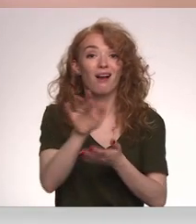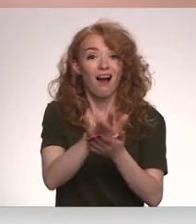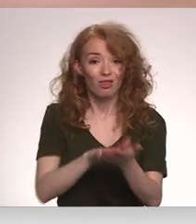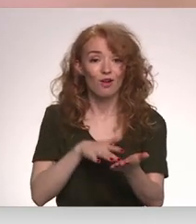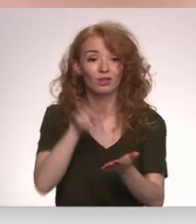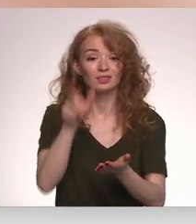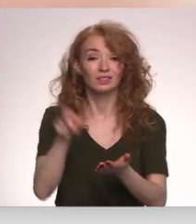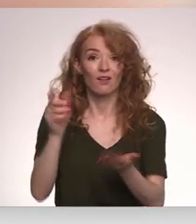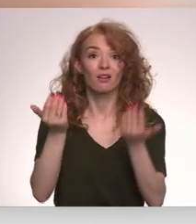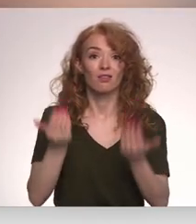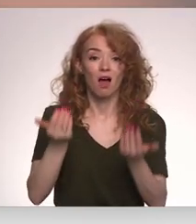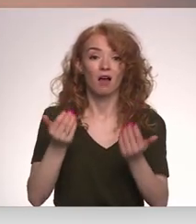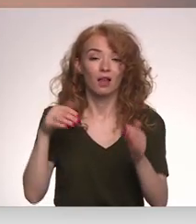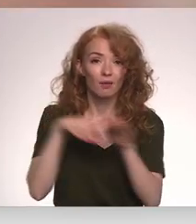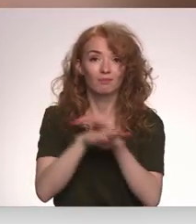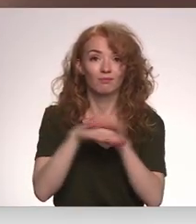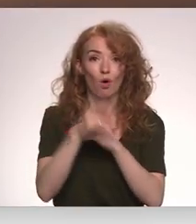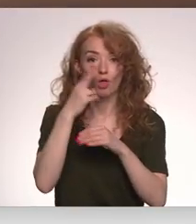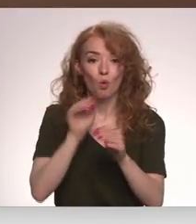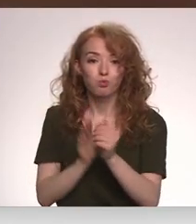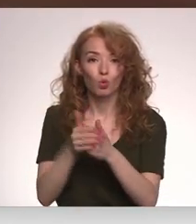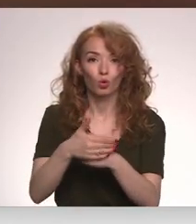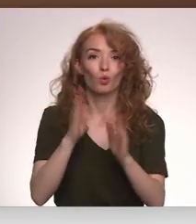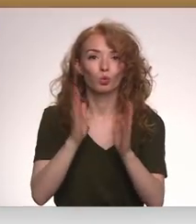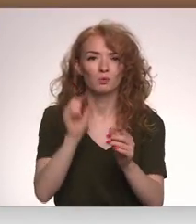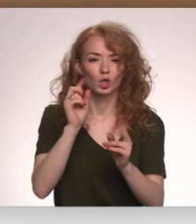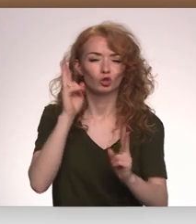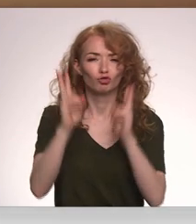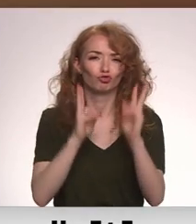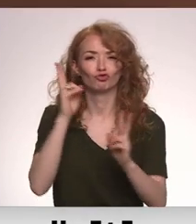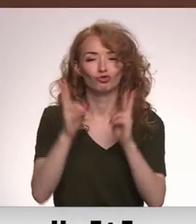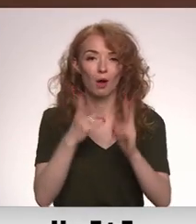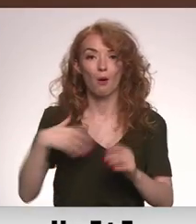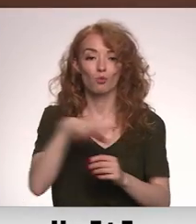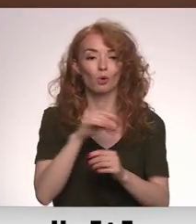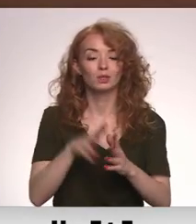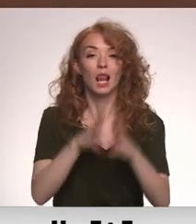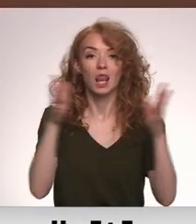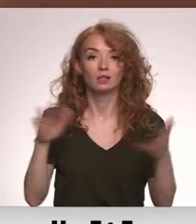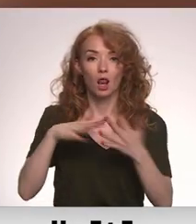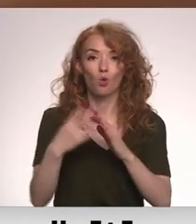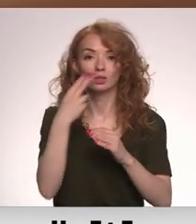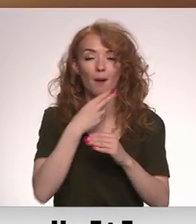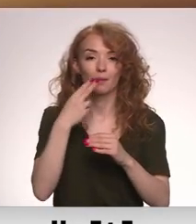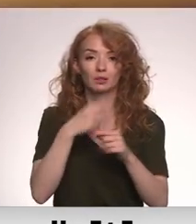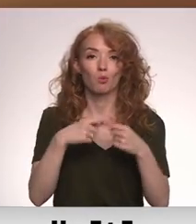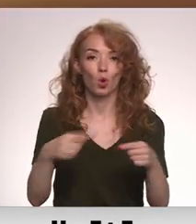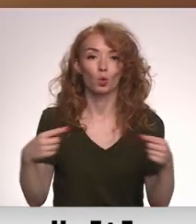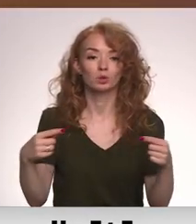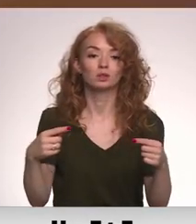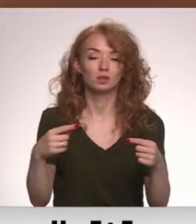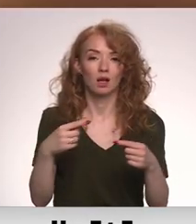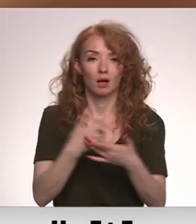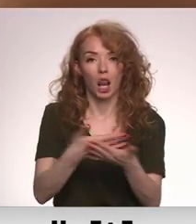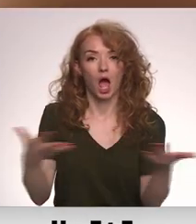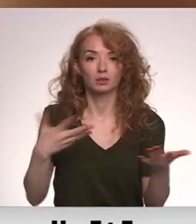Atvainojos, cilvēki tieši tagad iet ārā no bunkura, iespējams būs neliels troksnis. Mums ir liels lauksaimniecības produkcijas klāsts, ko mēs